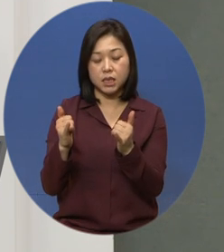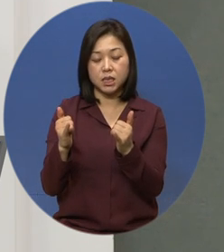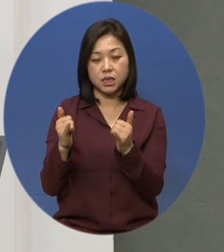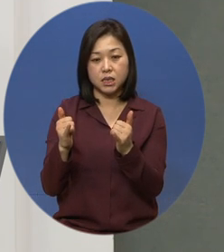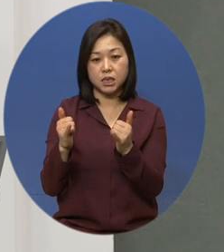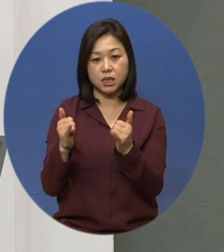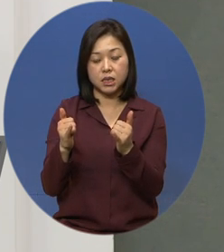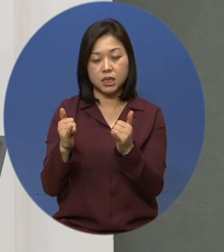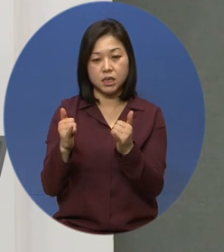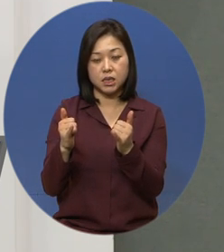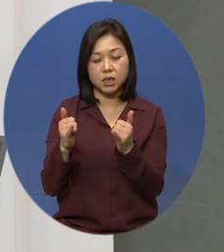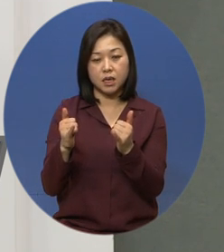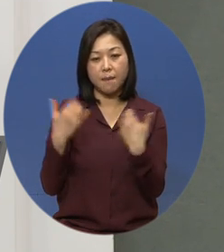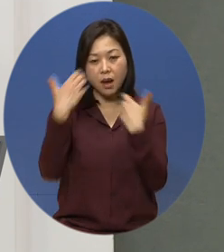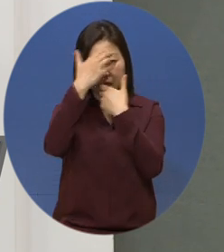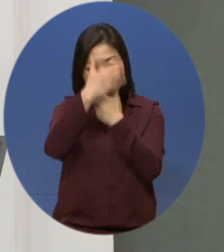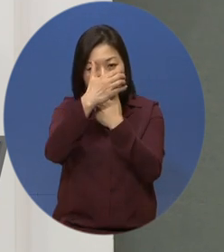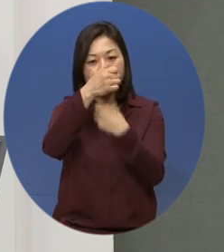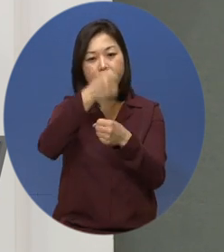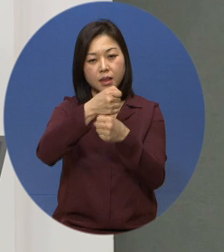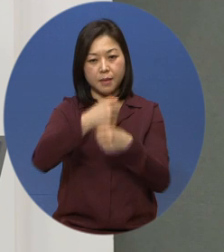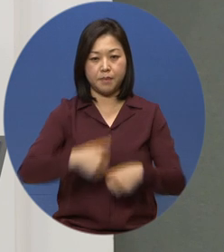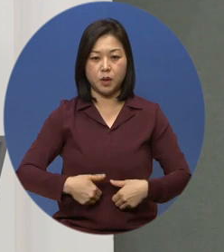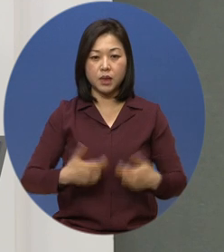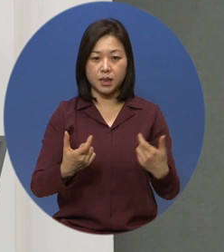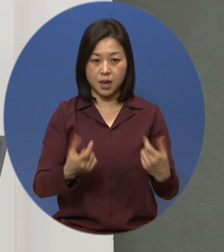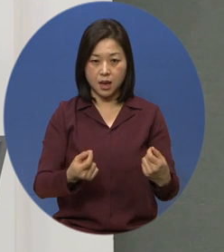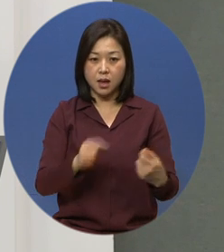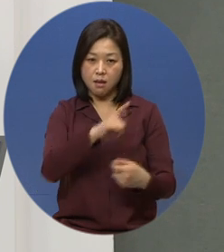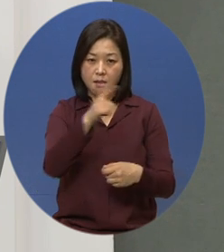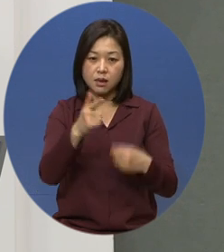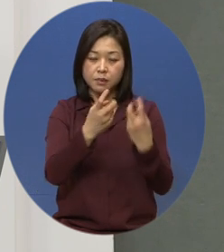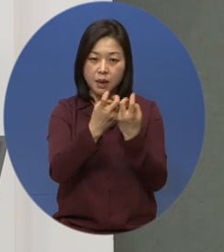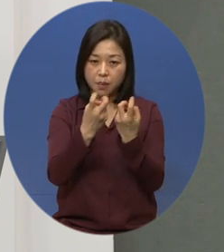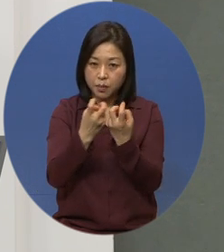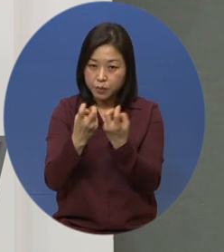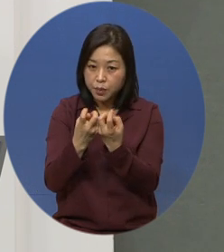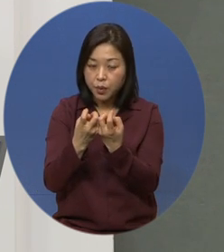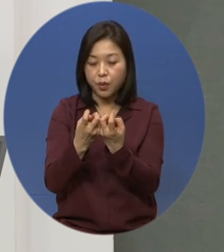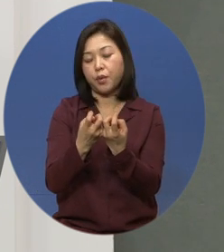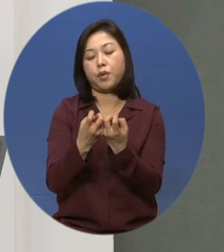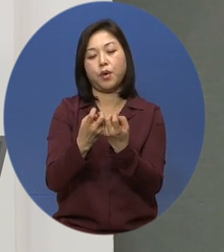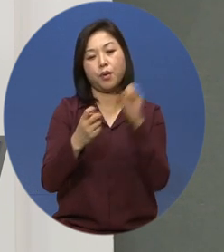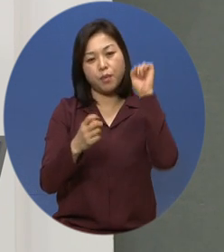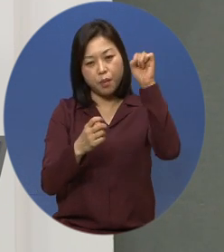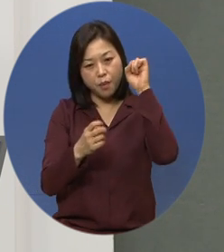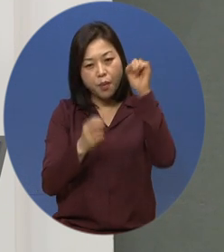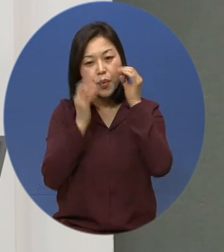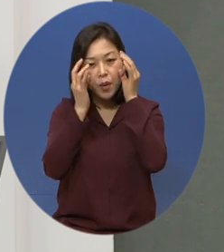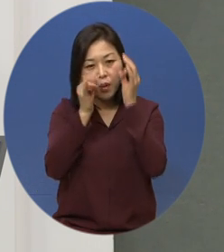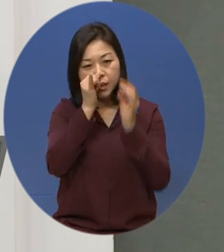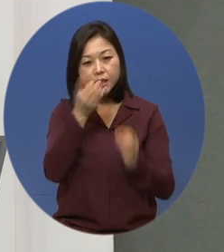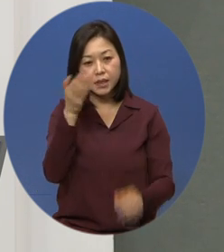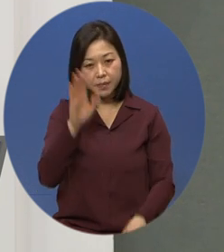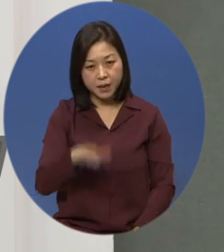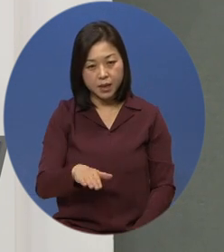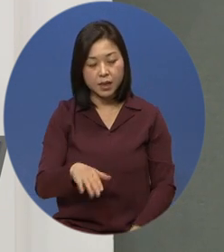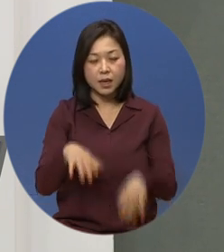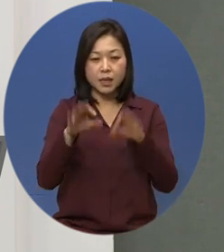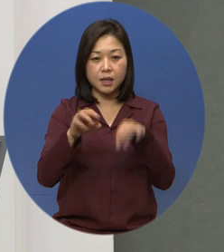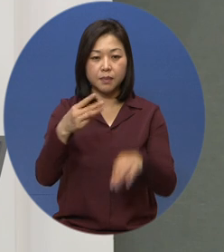바로 잡자고 해서 에 여러 가지 방법으로 그 운동이 전개 됐지만 은 우리